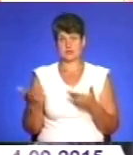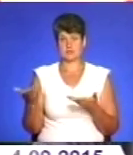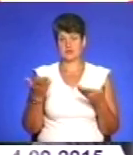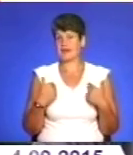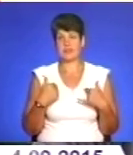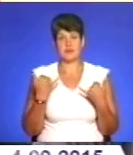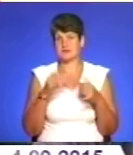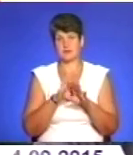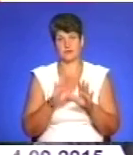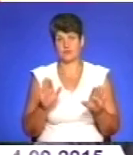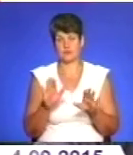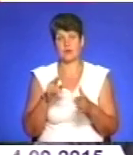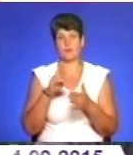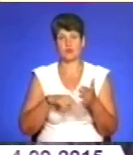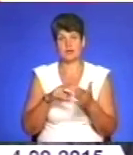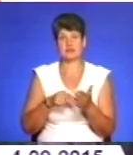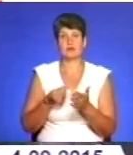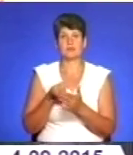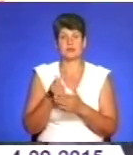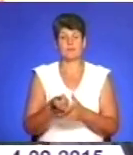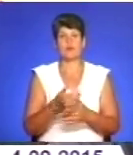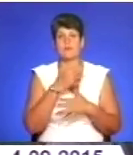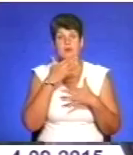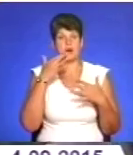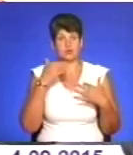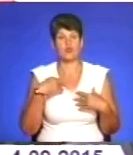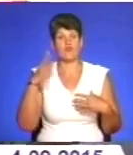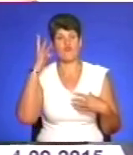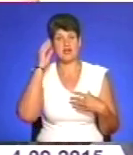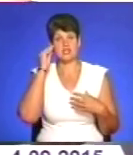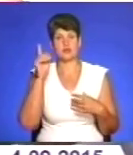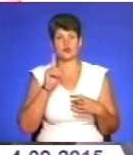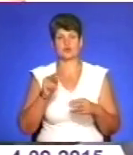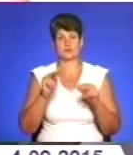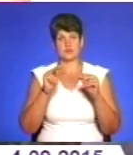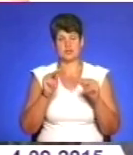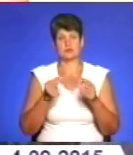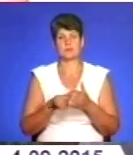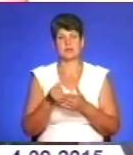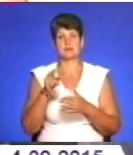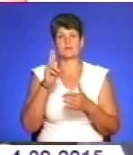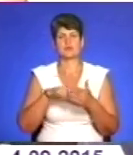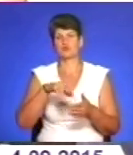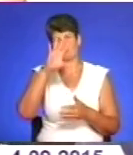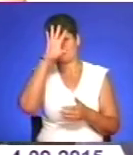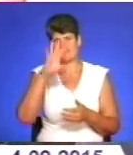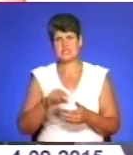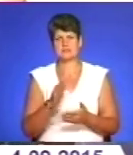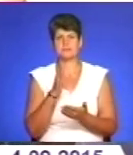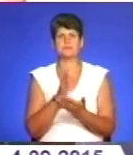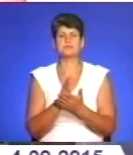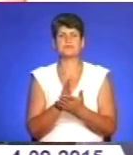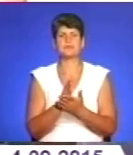не здивований. Податків платимо багато. Вважаю, що сумлінно платити податки повинні усі, тому